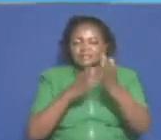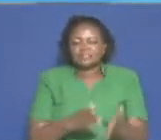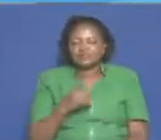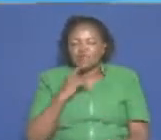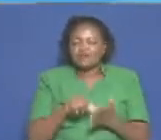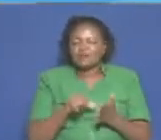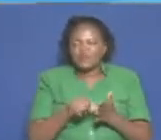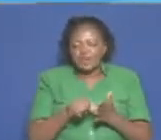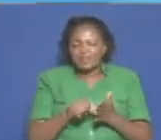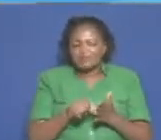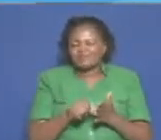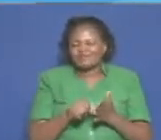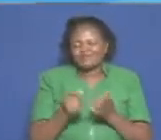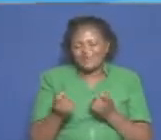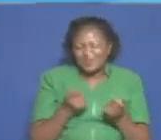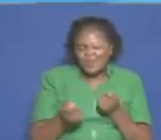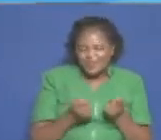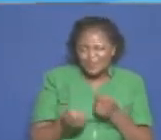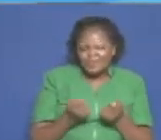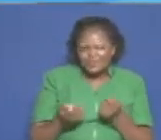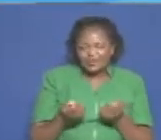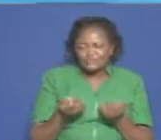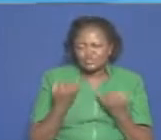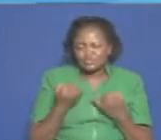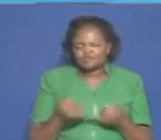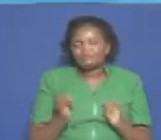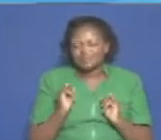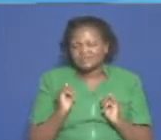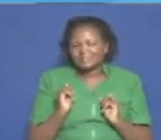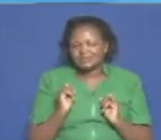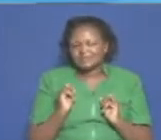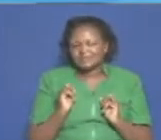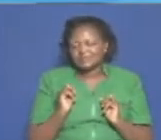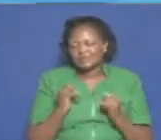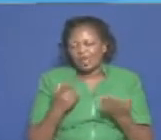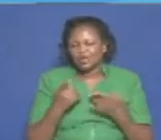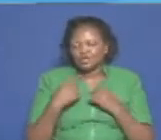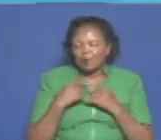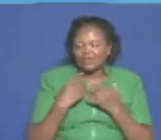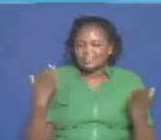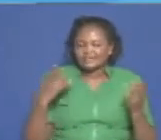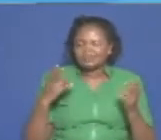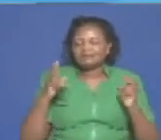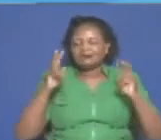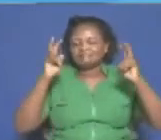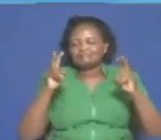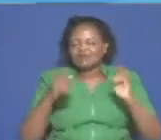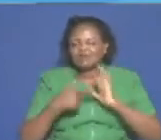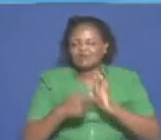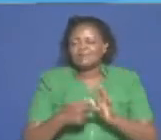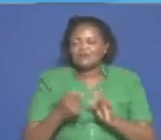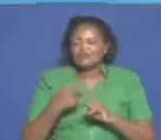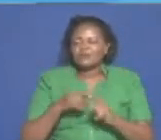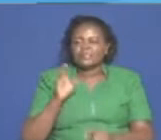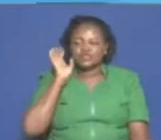shida hapa na pale katika kutekeleza na kuongea kuhusu mswada fulani. Kutoka kaunti yangu ya Isiolo nilikuwa